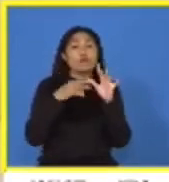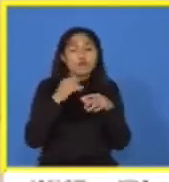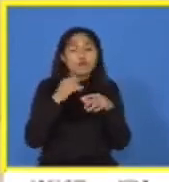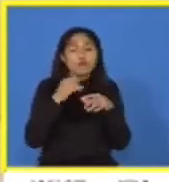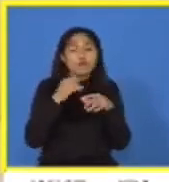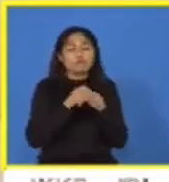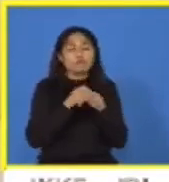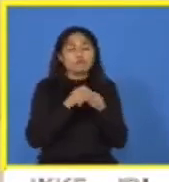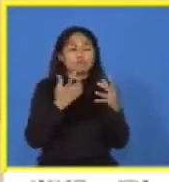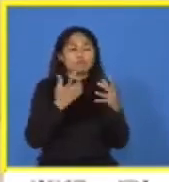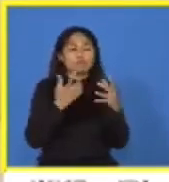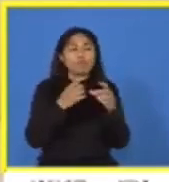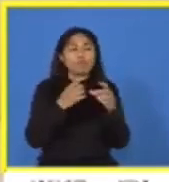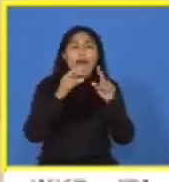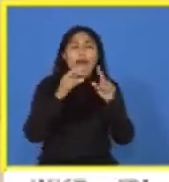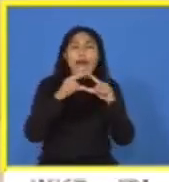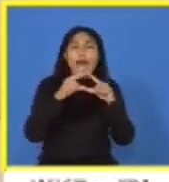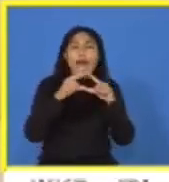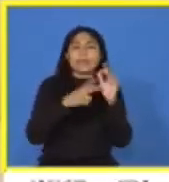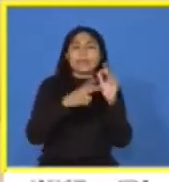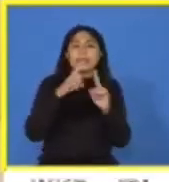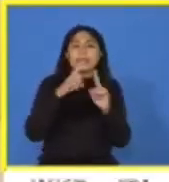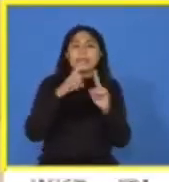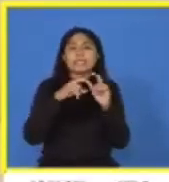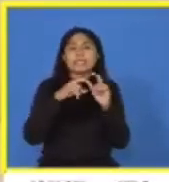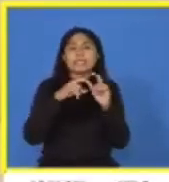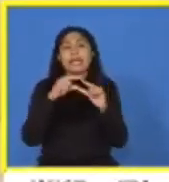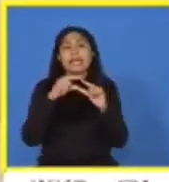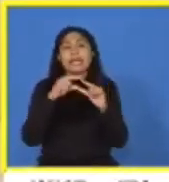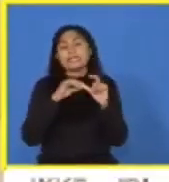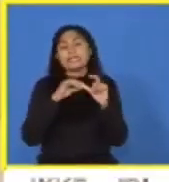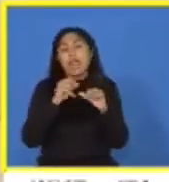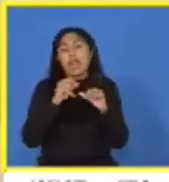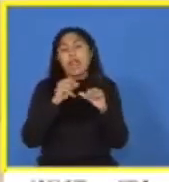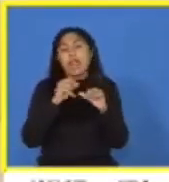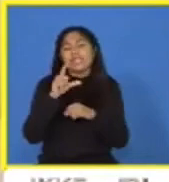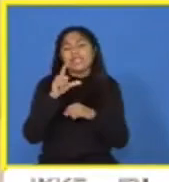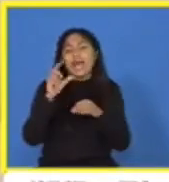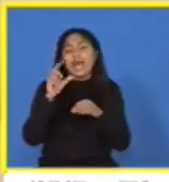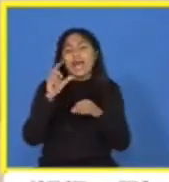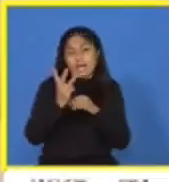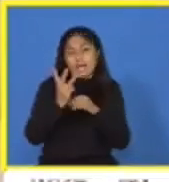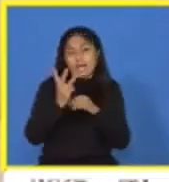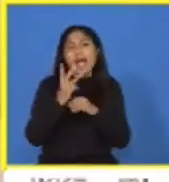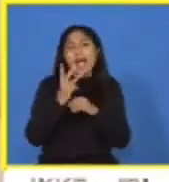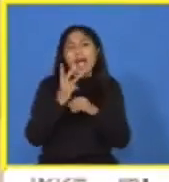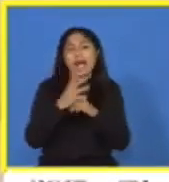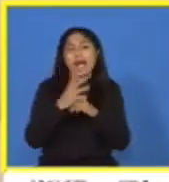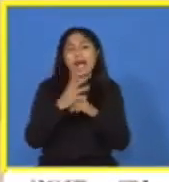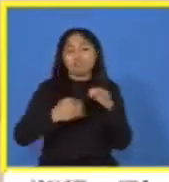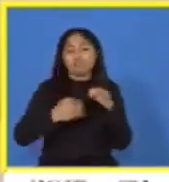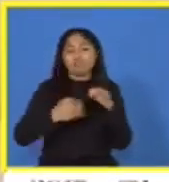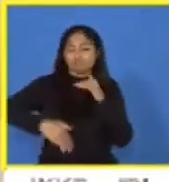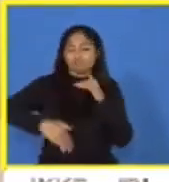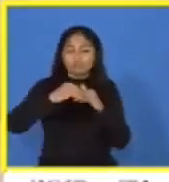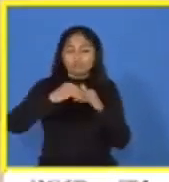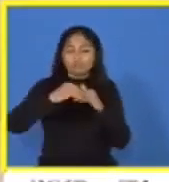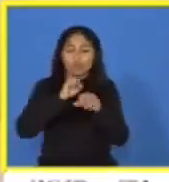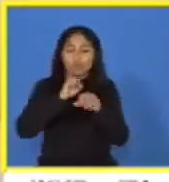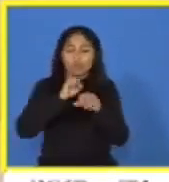pemerintah provinsi untuk mengantisipasi lonjakan ketiga terjadinya kasus COVID-19